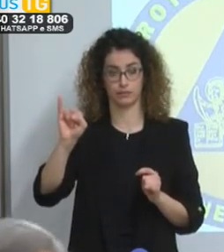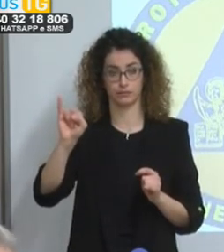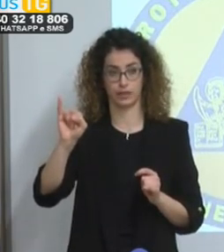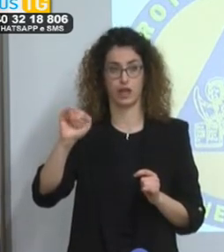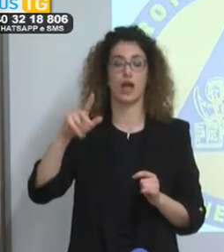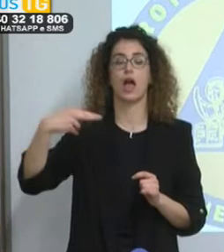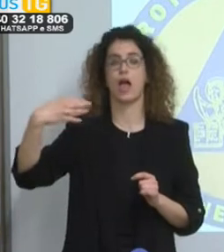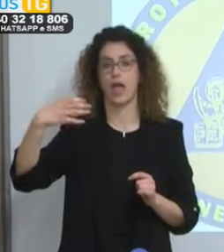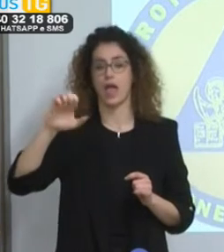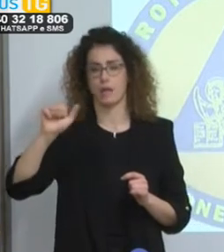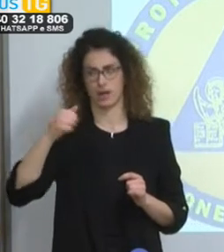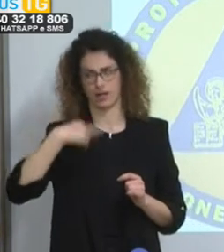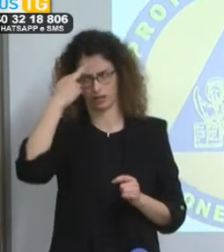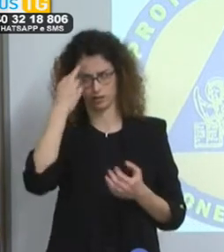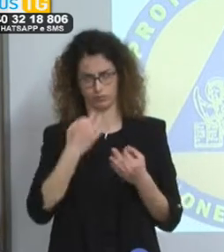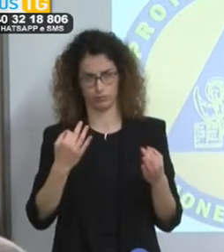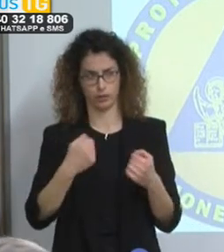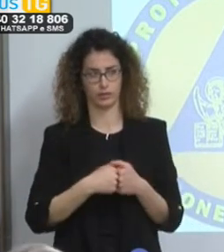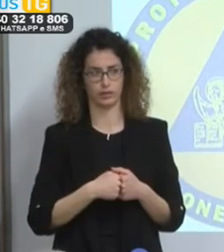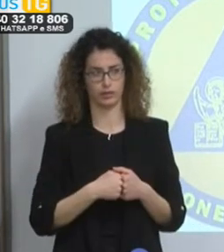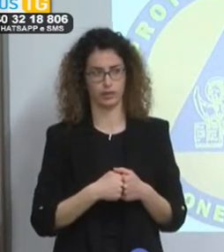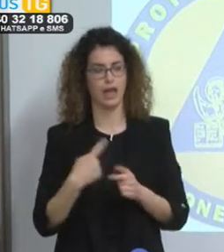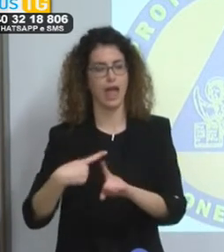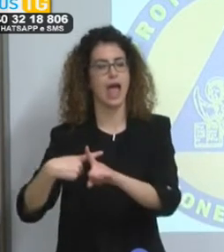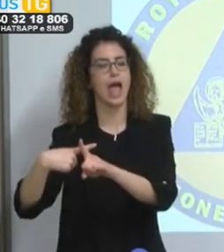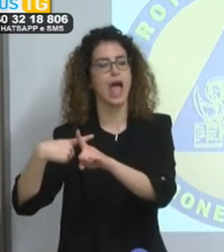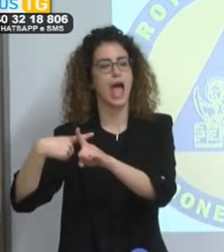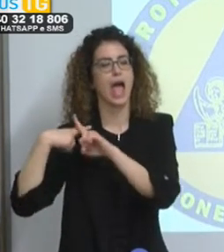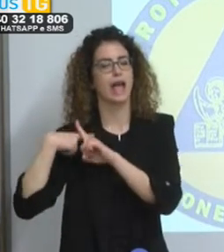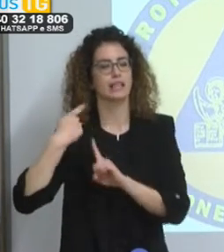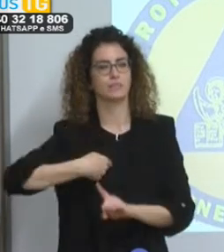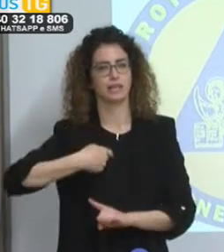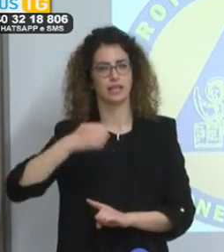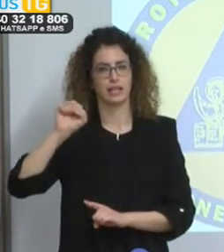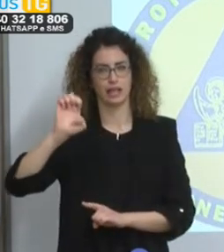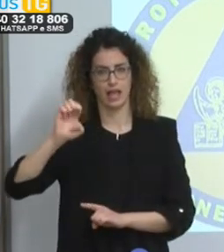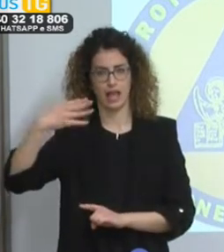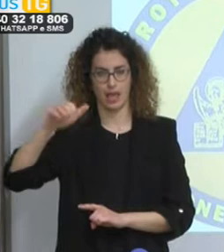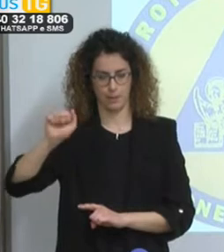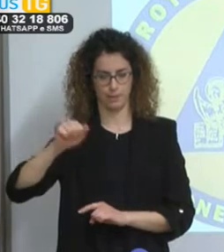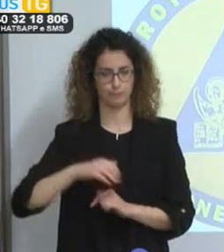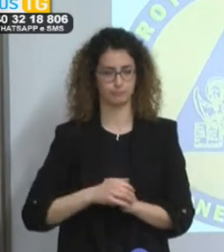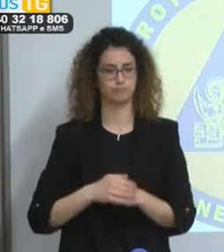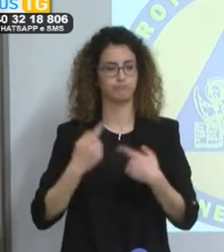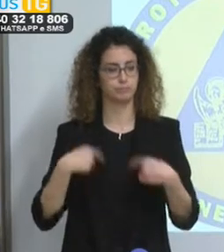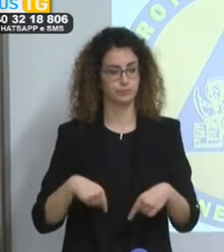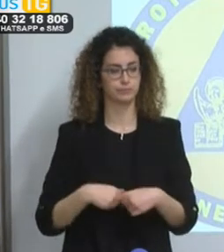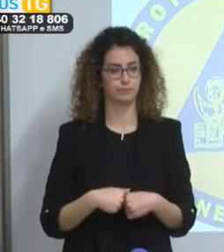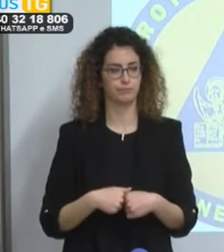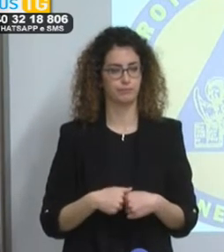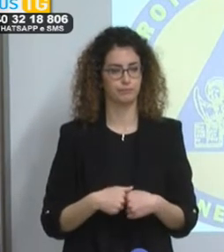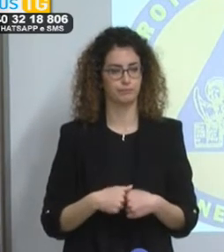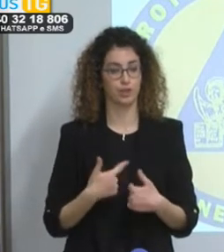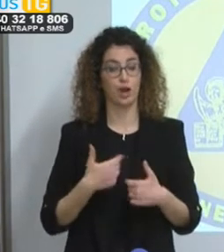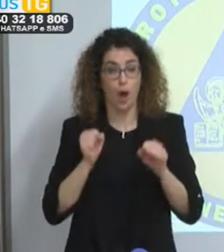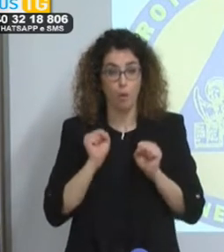di EMA, se non ricordo male. Ex presidente di EMA. Sì. E che appunto c'era